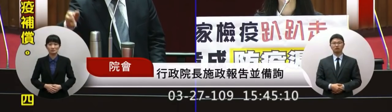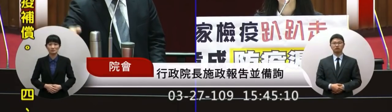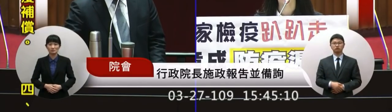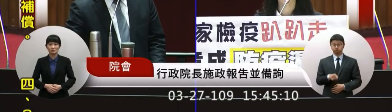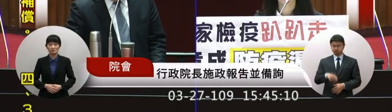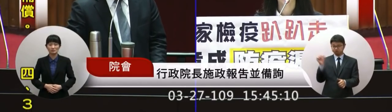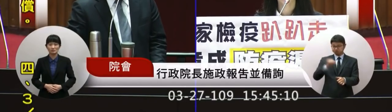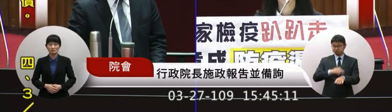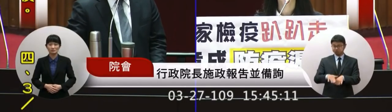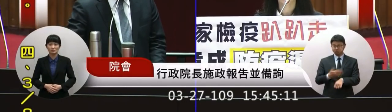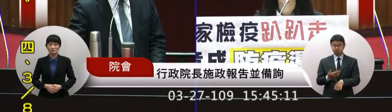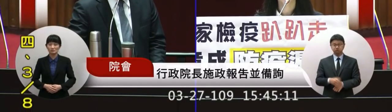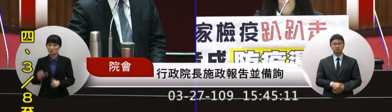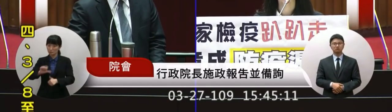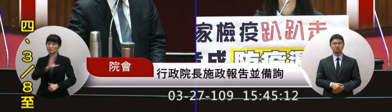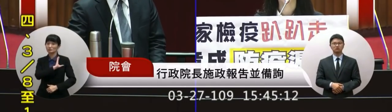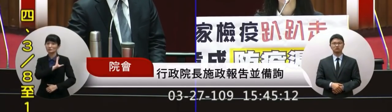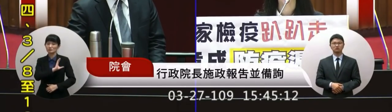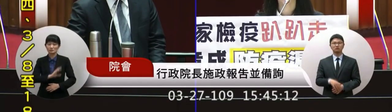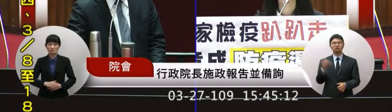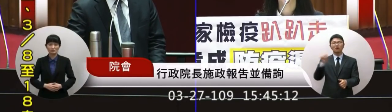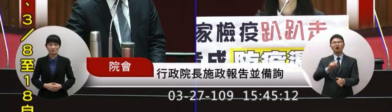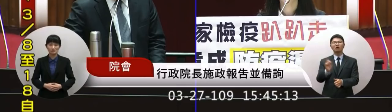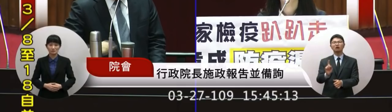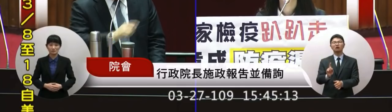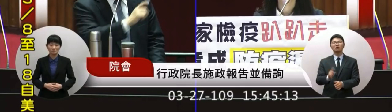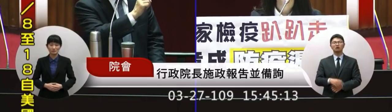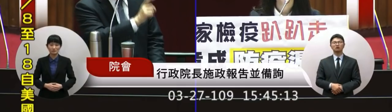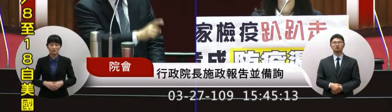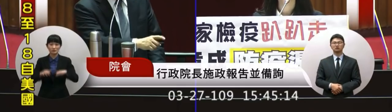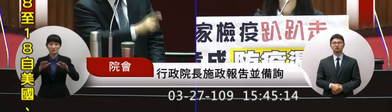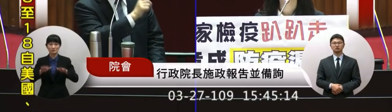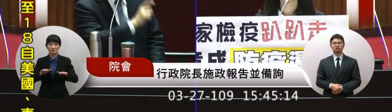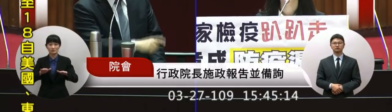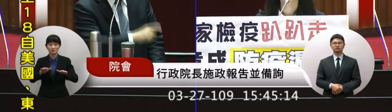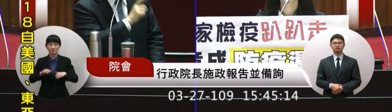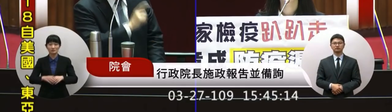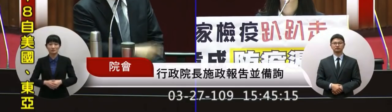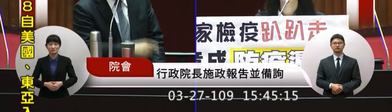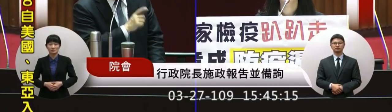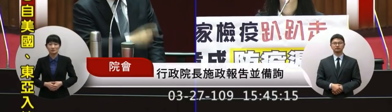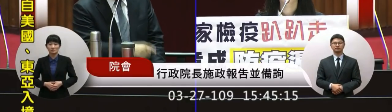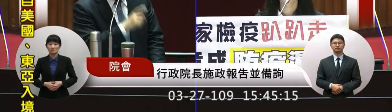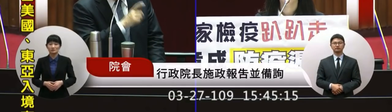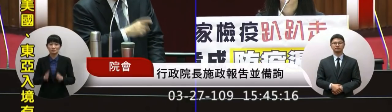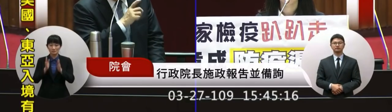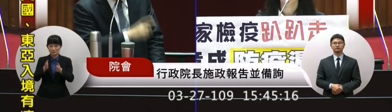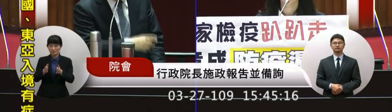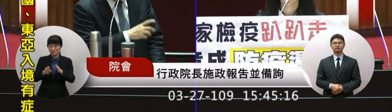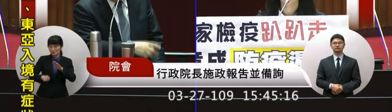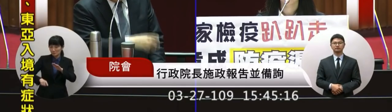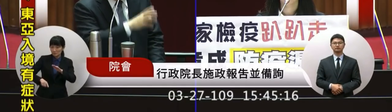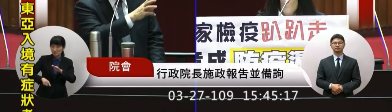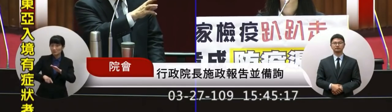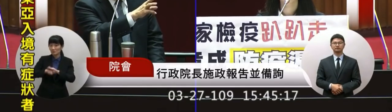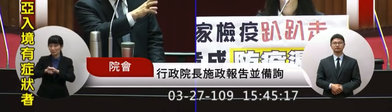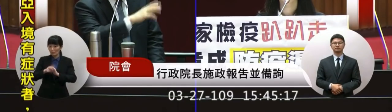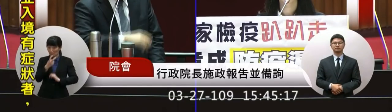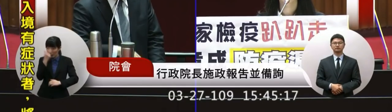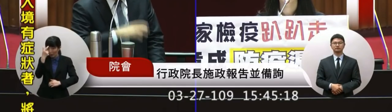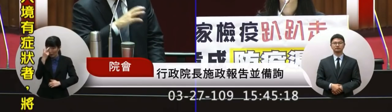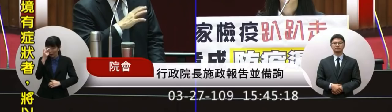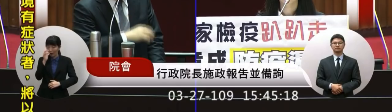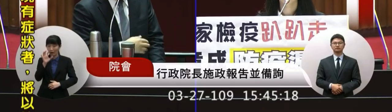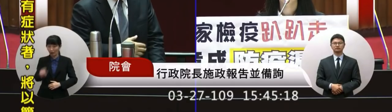个我们会不会处罚？ 当然。 那怎么处罚？ 我们相关的这一些对于违反的这种处罚，